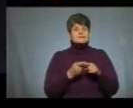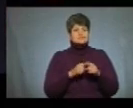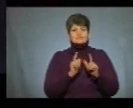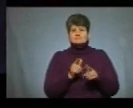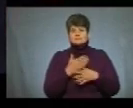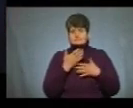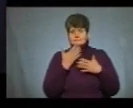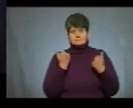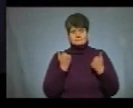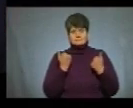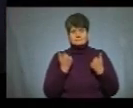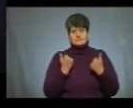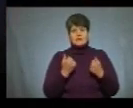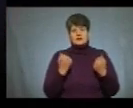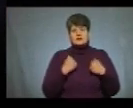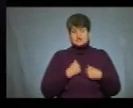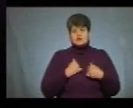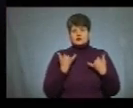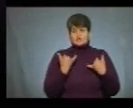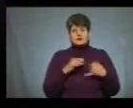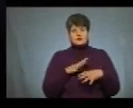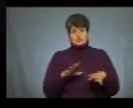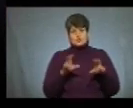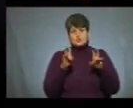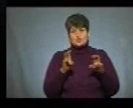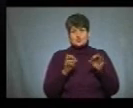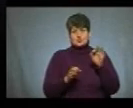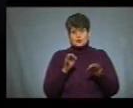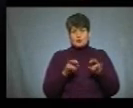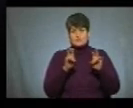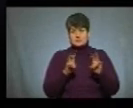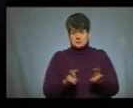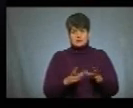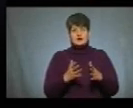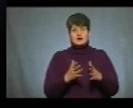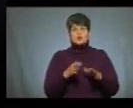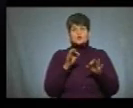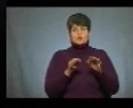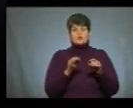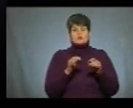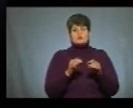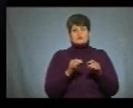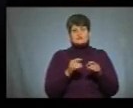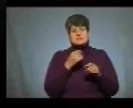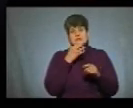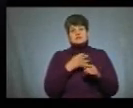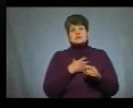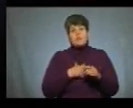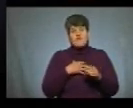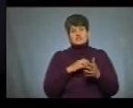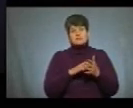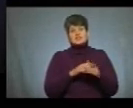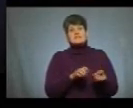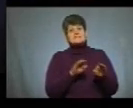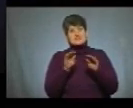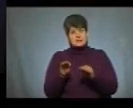погоджується. Та сьогодні, на жаль, не відбулося судове засідання. Вірно, судом визначено як поважні причини відкладення, однак